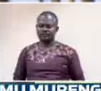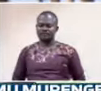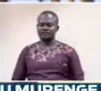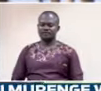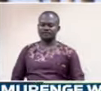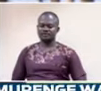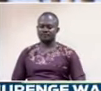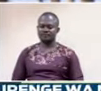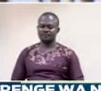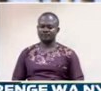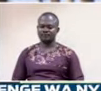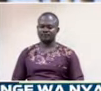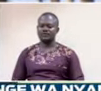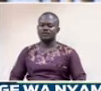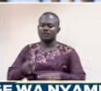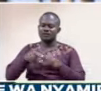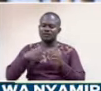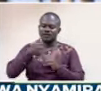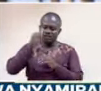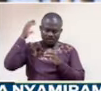makuru ntuyavuge